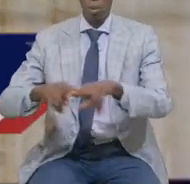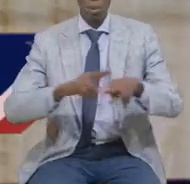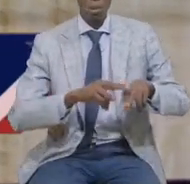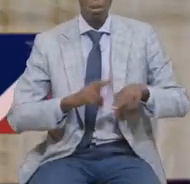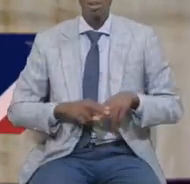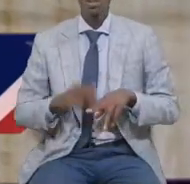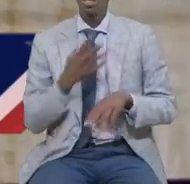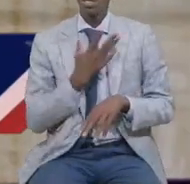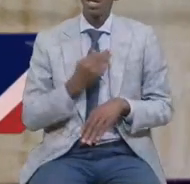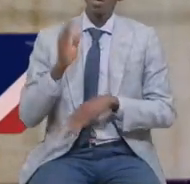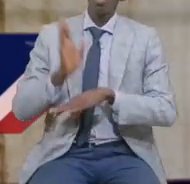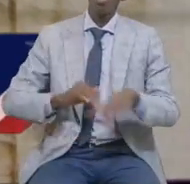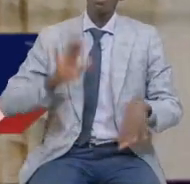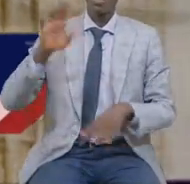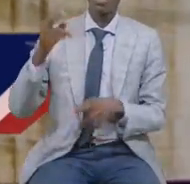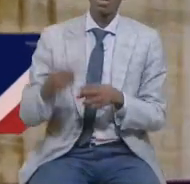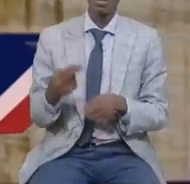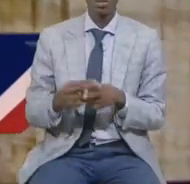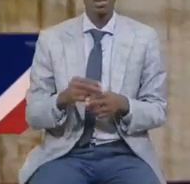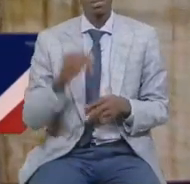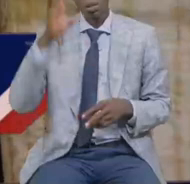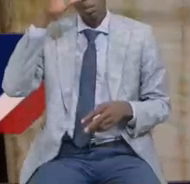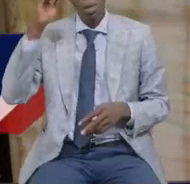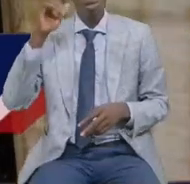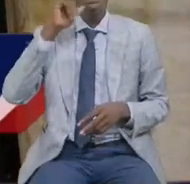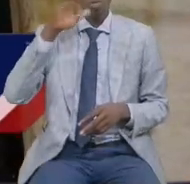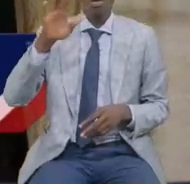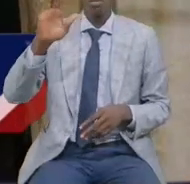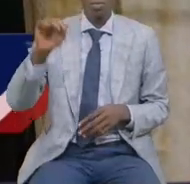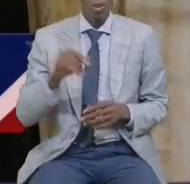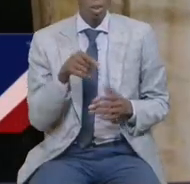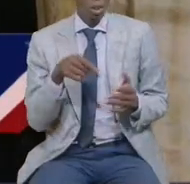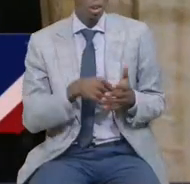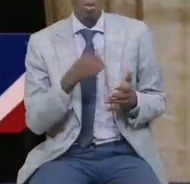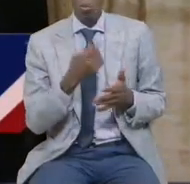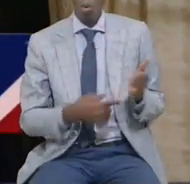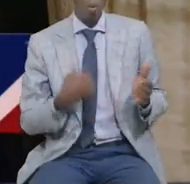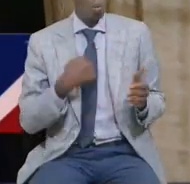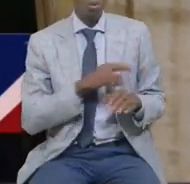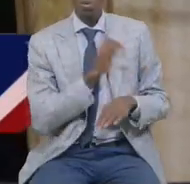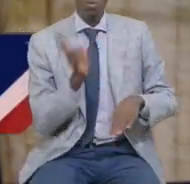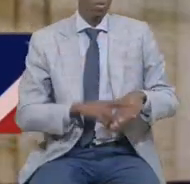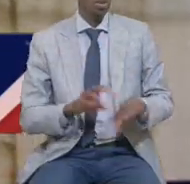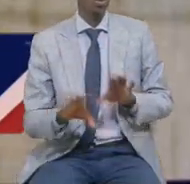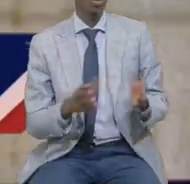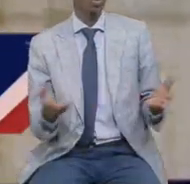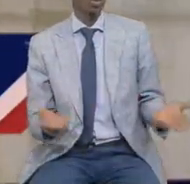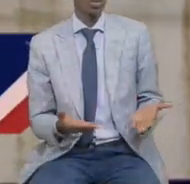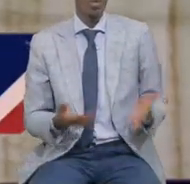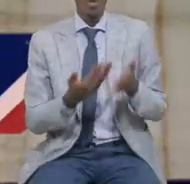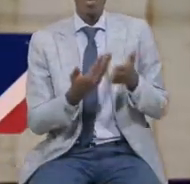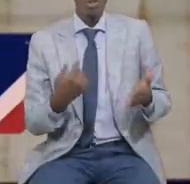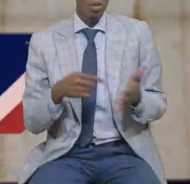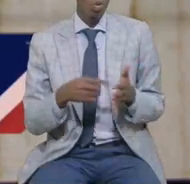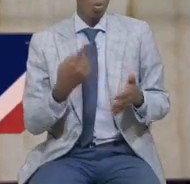que tel monsieur, madame, voici ce que nous faisons ici. Ceci, c'est établi ici avant que